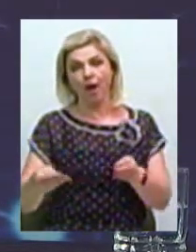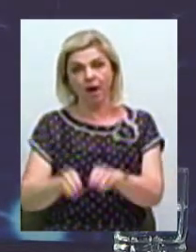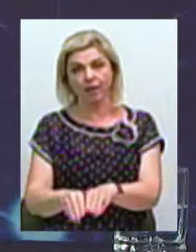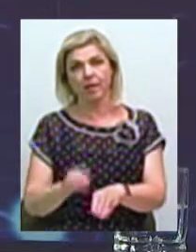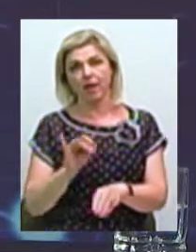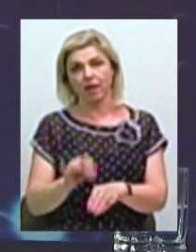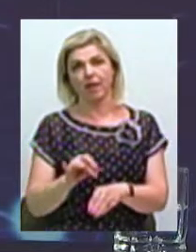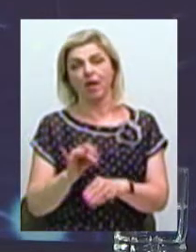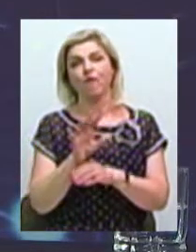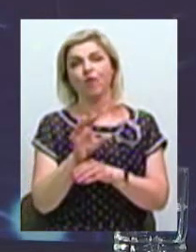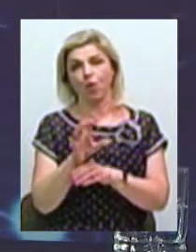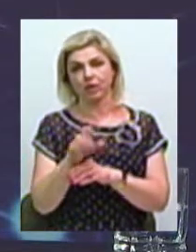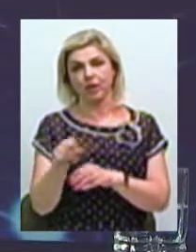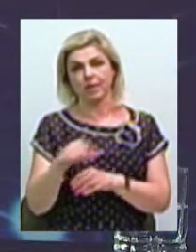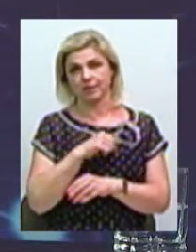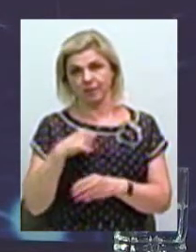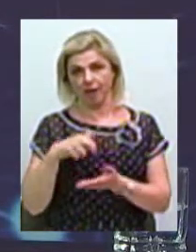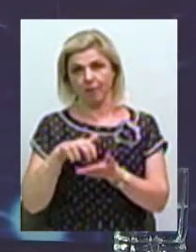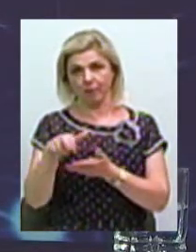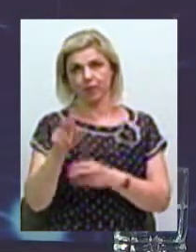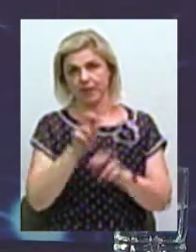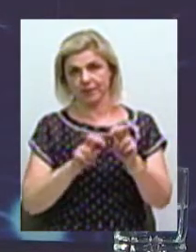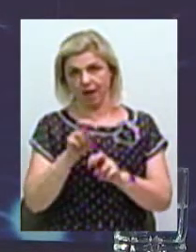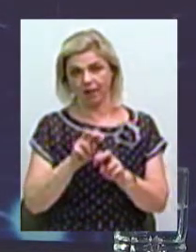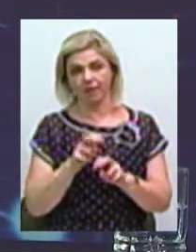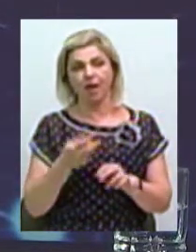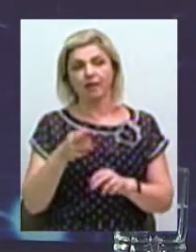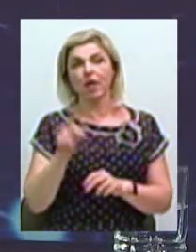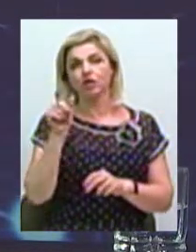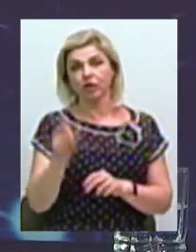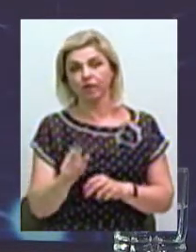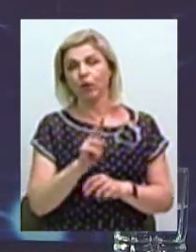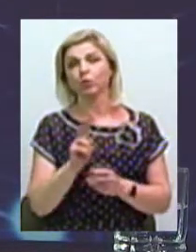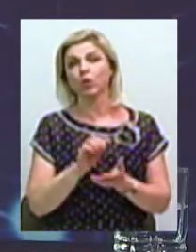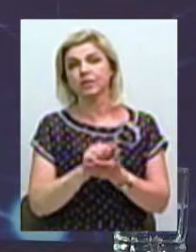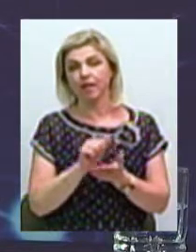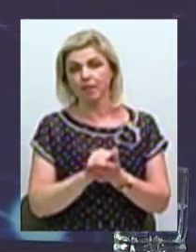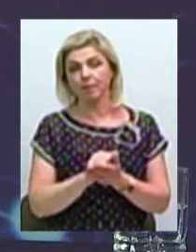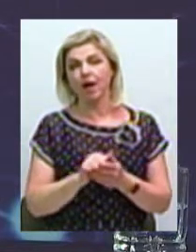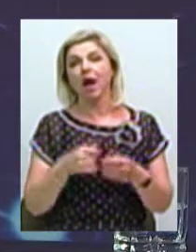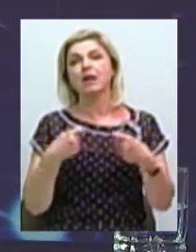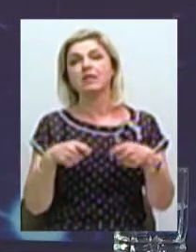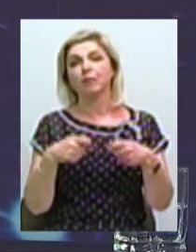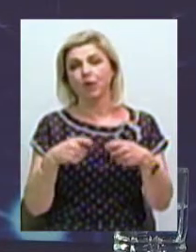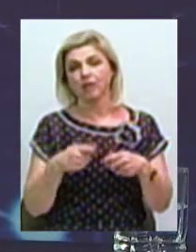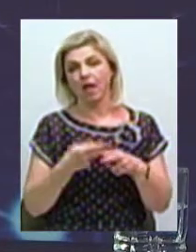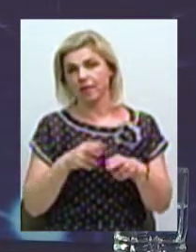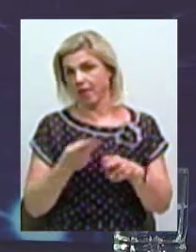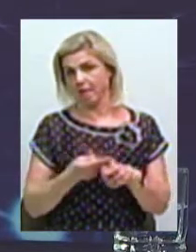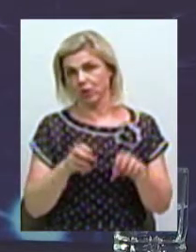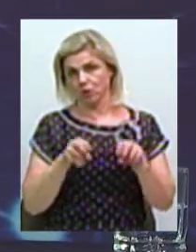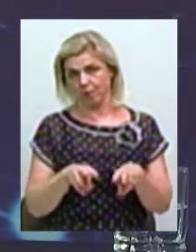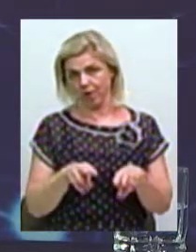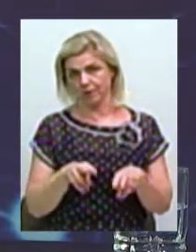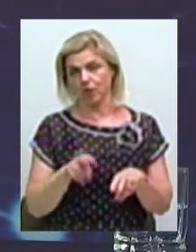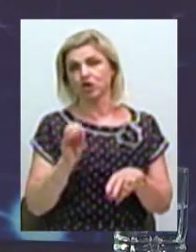положат, скинут фотографию, он сам пойдет это искать. То есть для человека, который занимается распространением, это безопаснее, мне